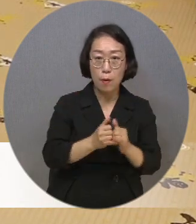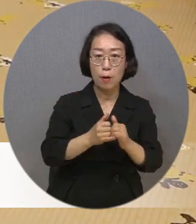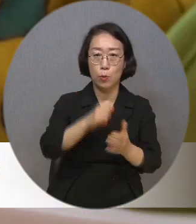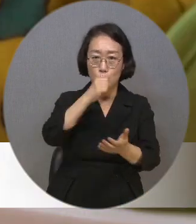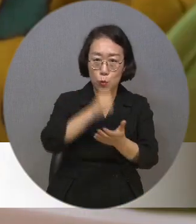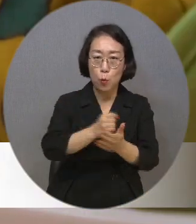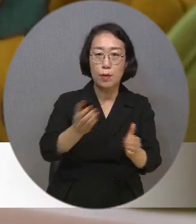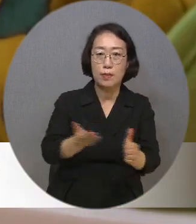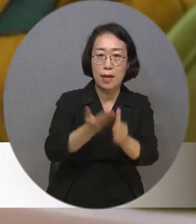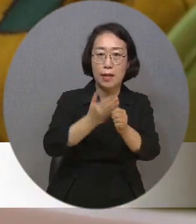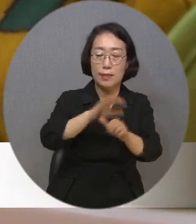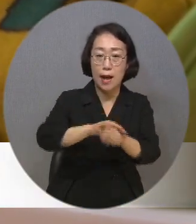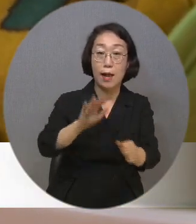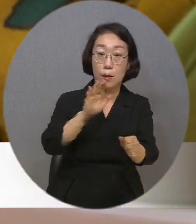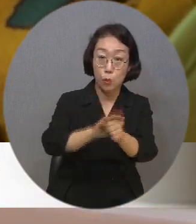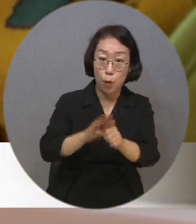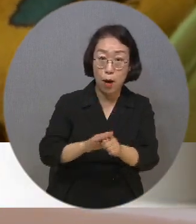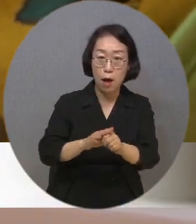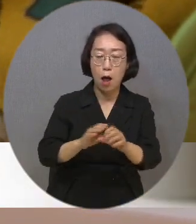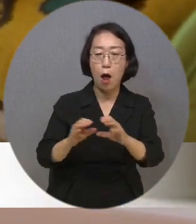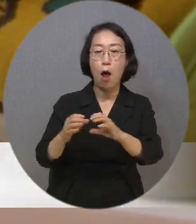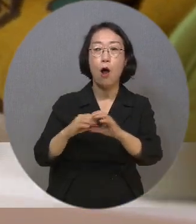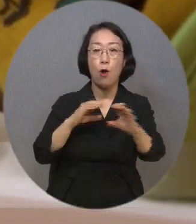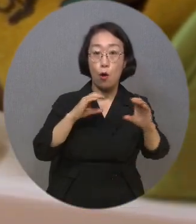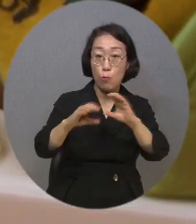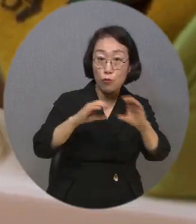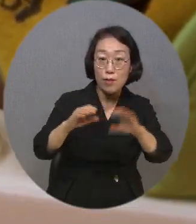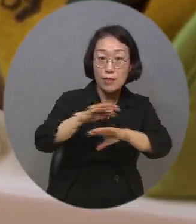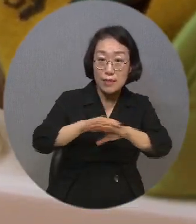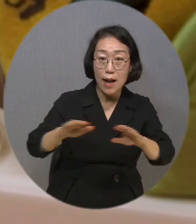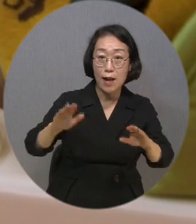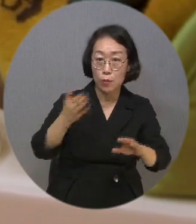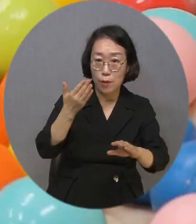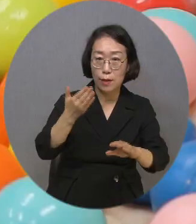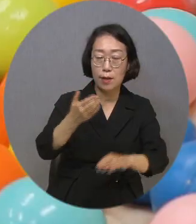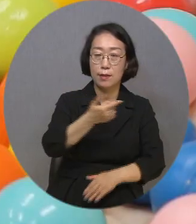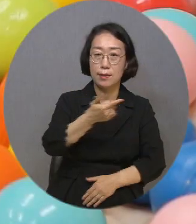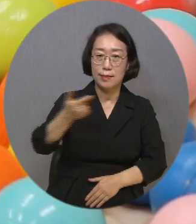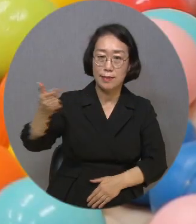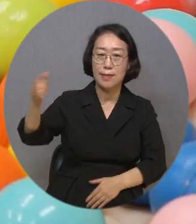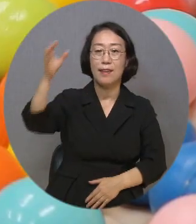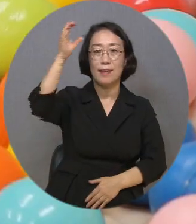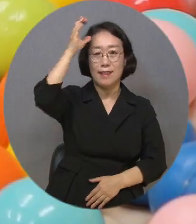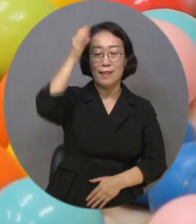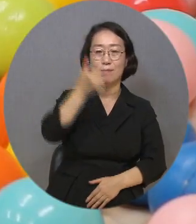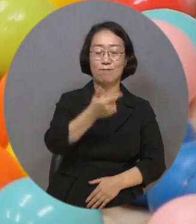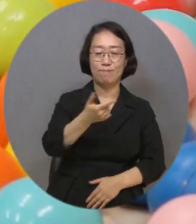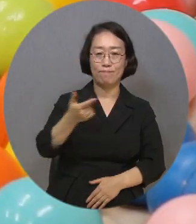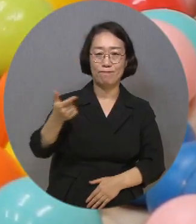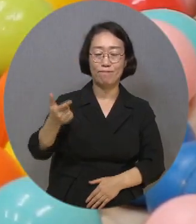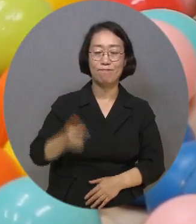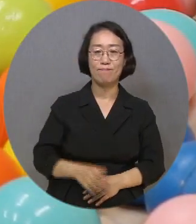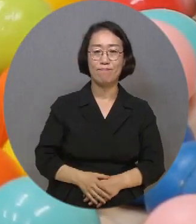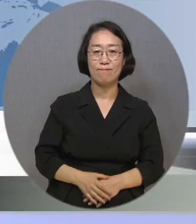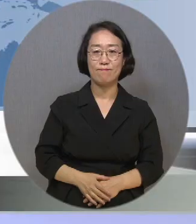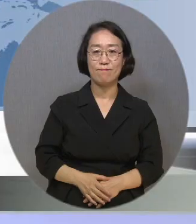밝혀 지역 내 양육 커뮤니티 활성화가 기대됩니다. 복지팀 뉴스 정의연입니다.